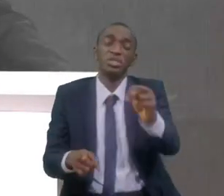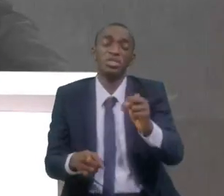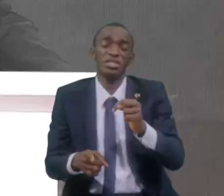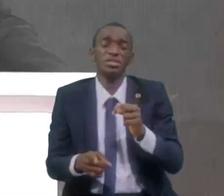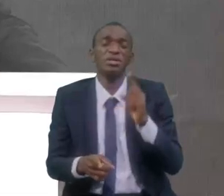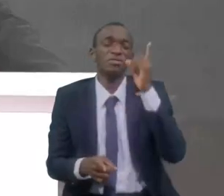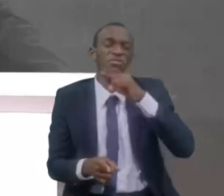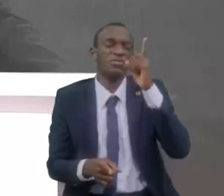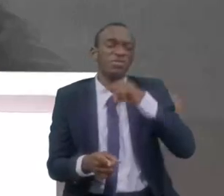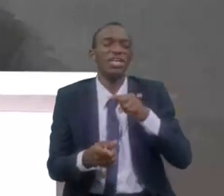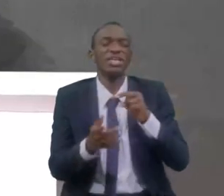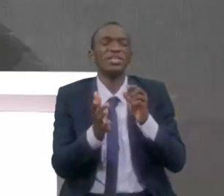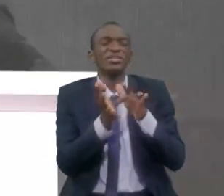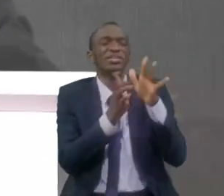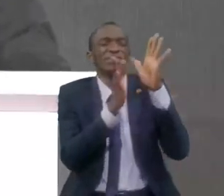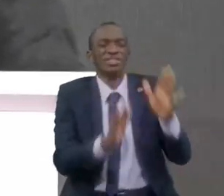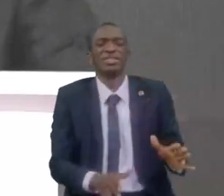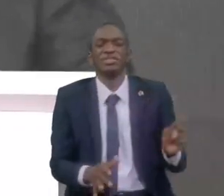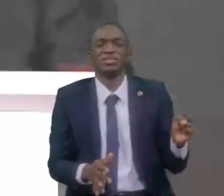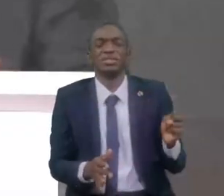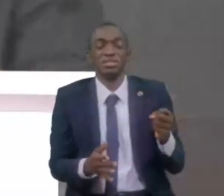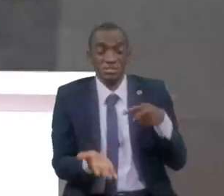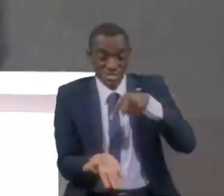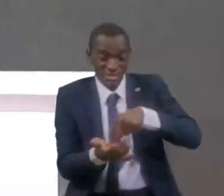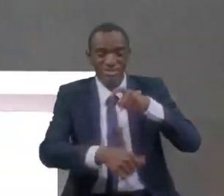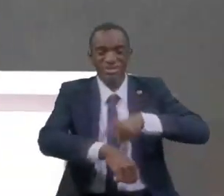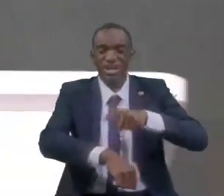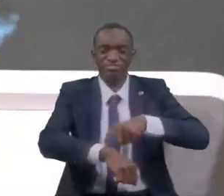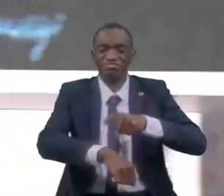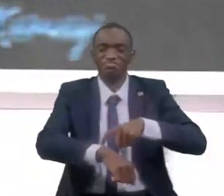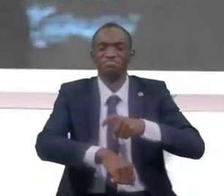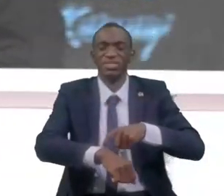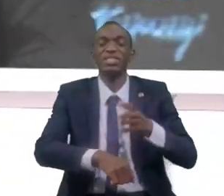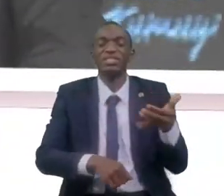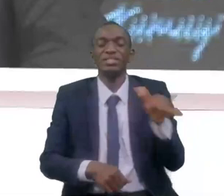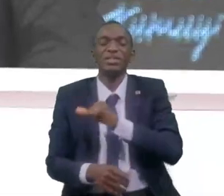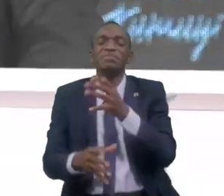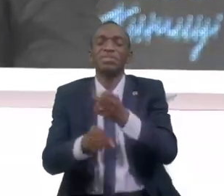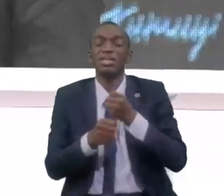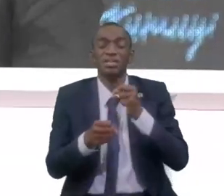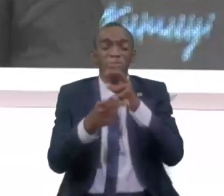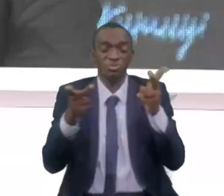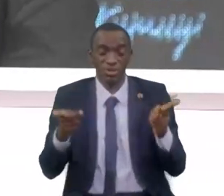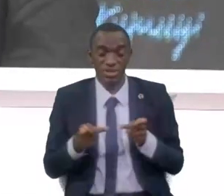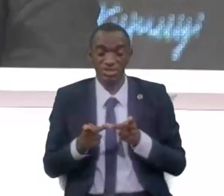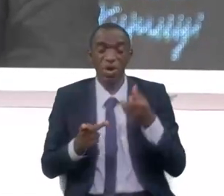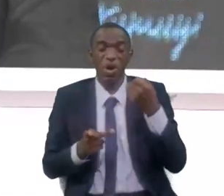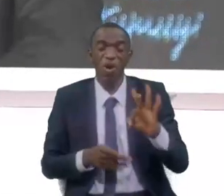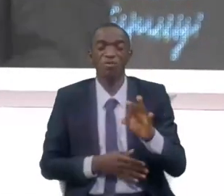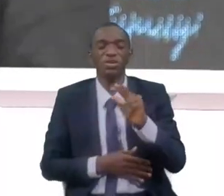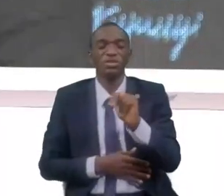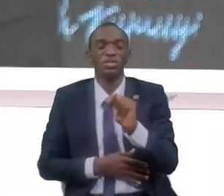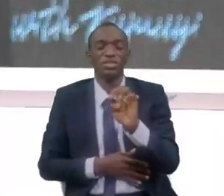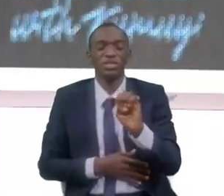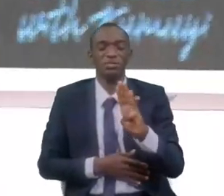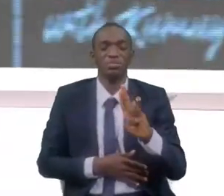les soi-disant, les faux croyants, c'est le moment où ils prennent la place